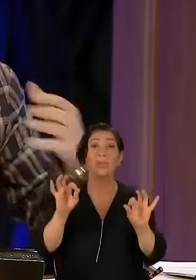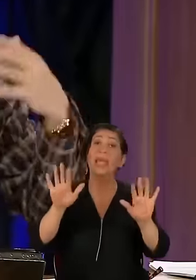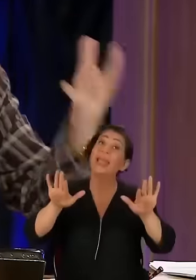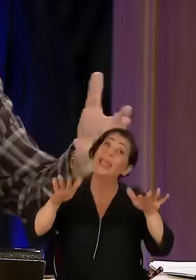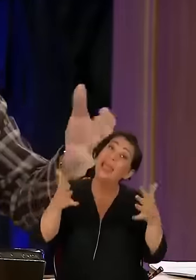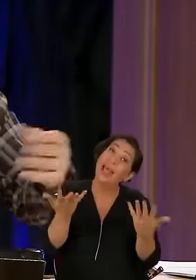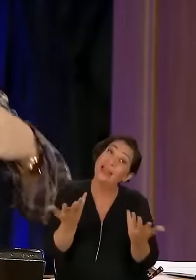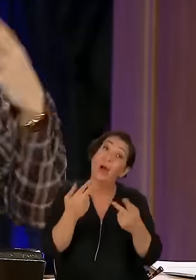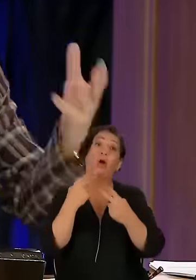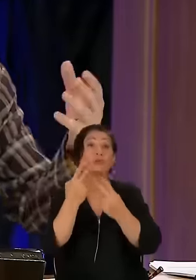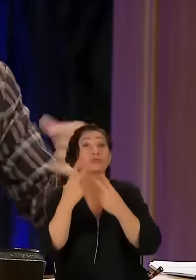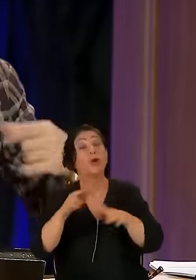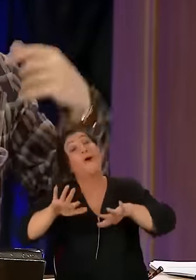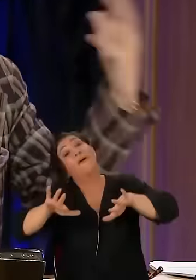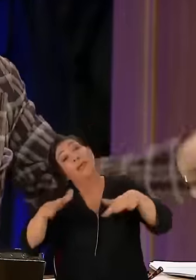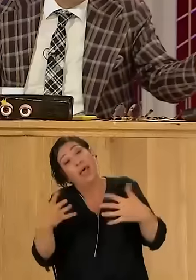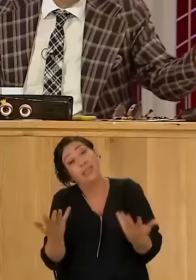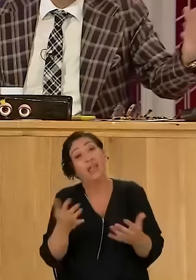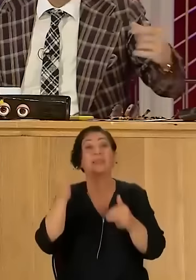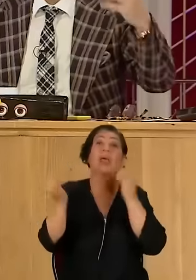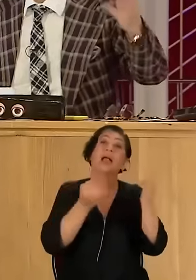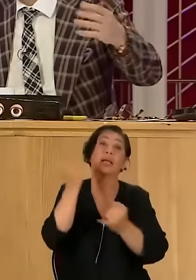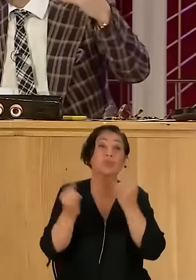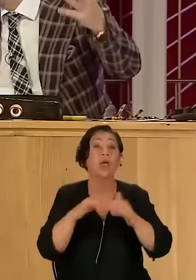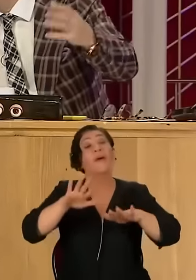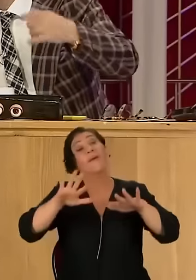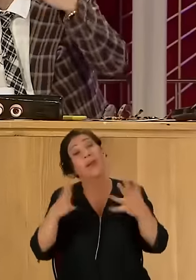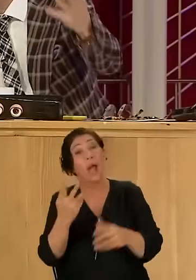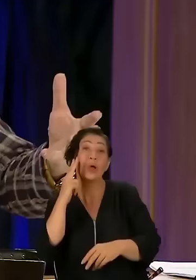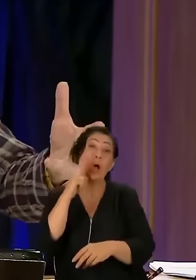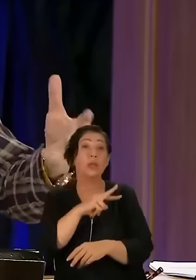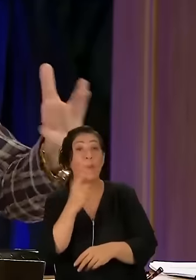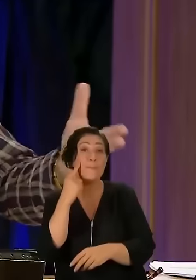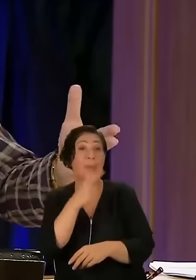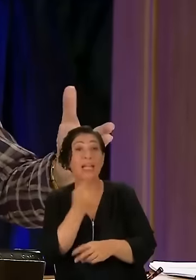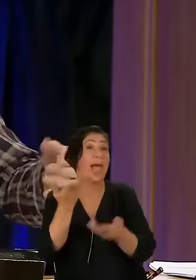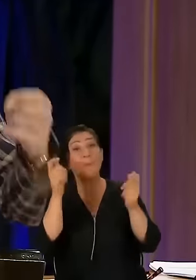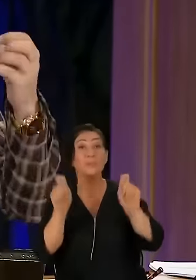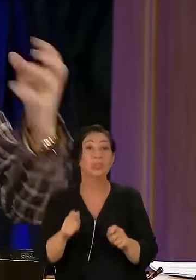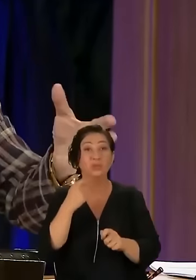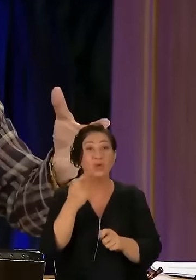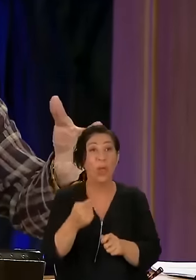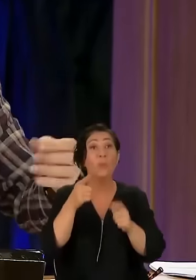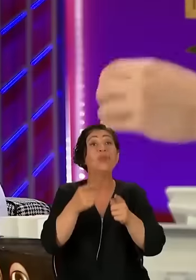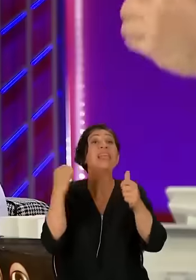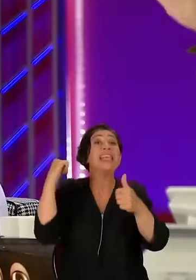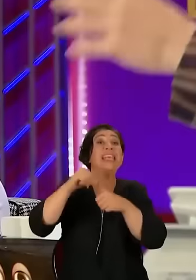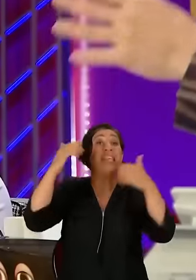da konuşturtuyor ya da dalga geçiyorlar ya da gördün mü bak ne yapsın, ne yapmış diyorlar. Bu yine